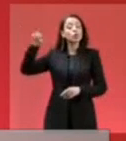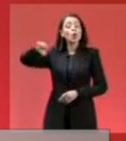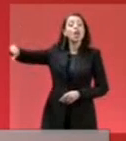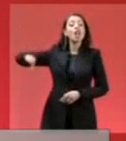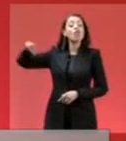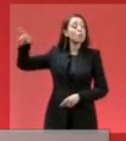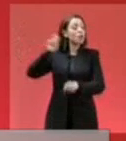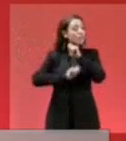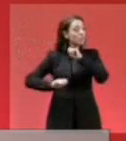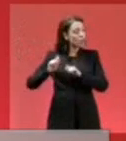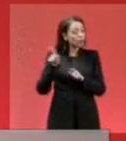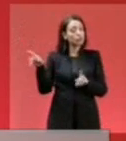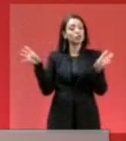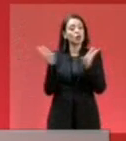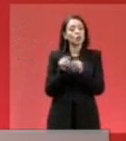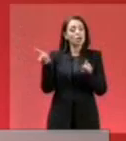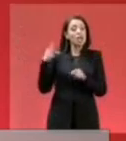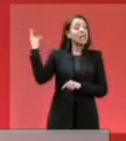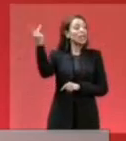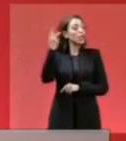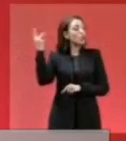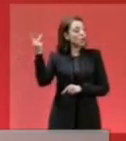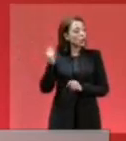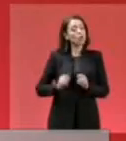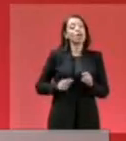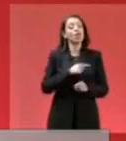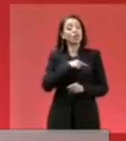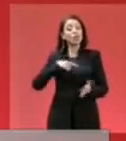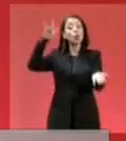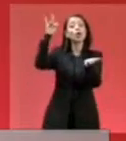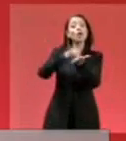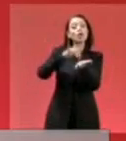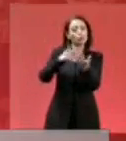τη δημιουργία ενός πολιτιστικού, κοινωνικού και διοικητικού κέντρου.